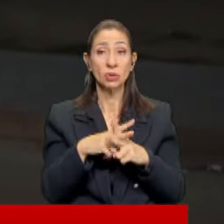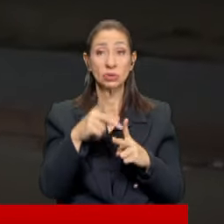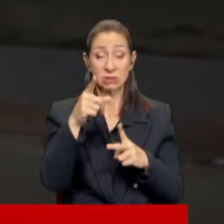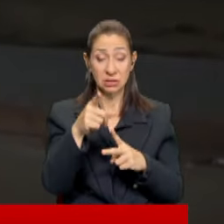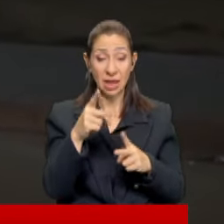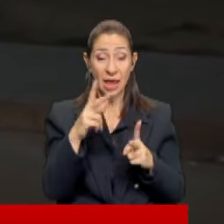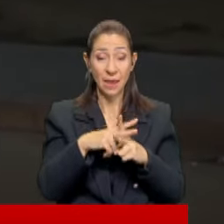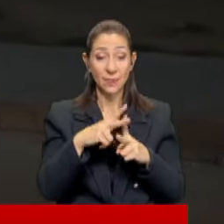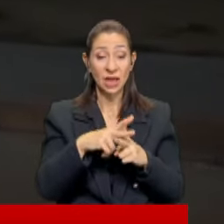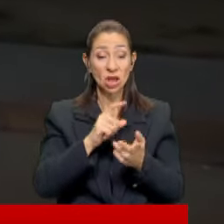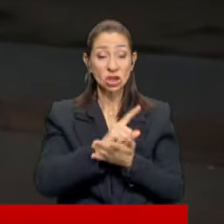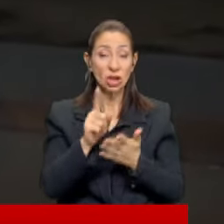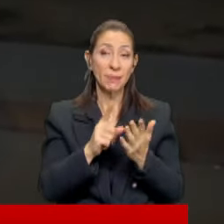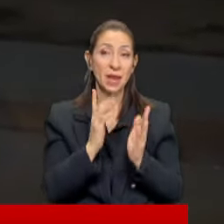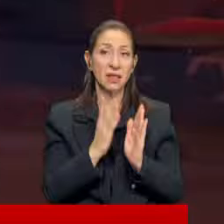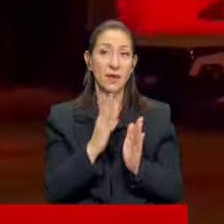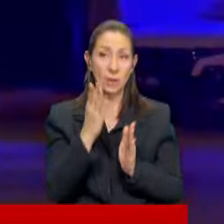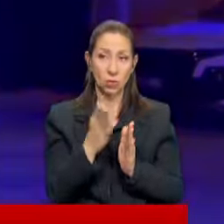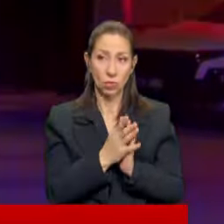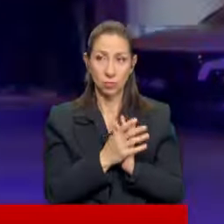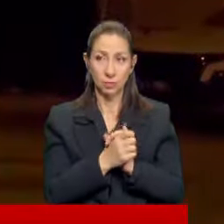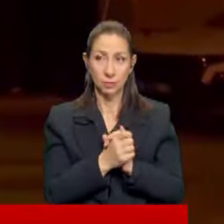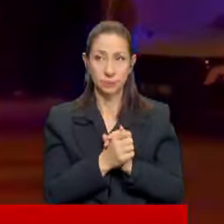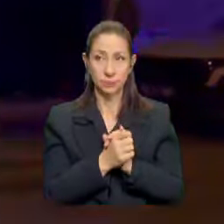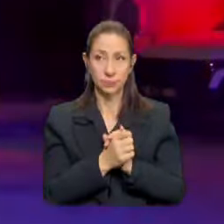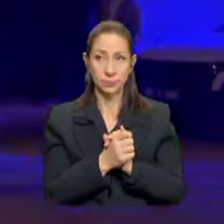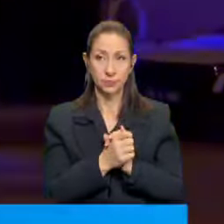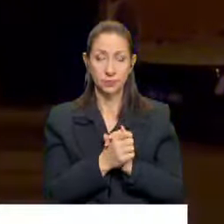G.Ö.'nün emniyetteki işlemleri sürüyor.